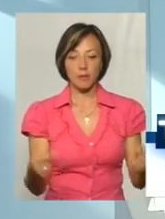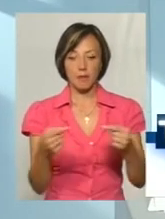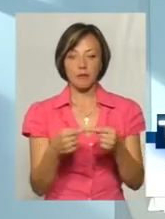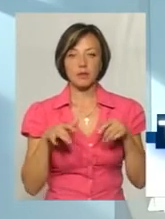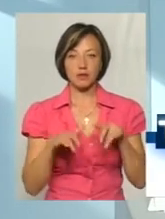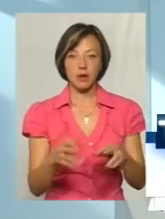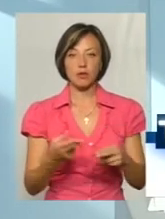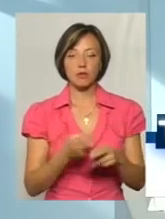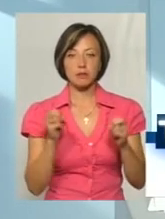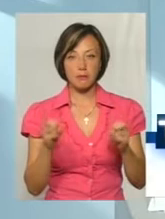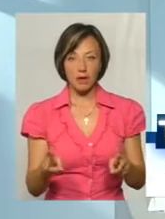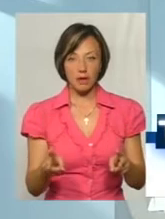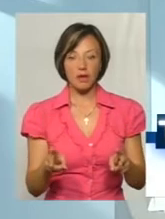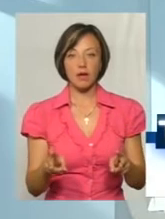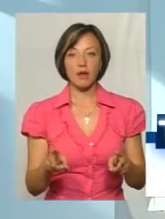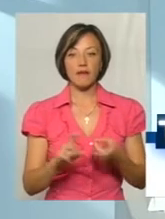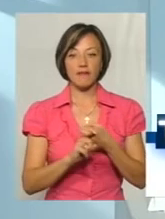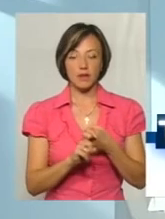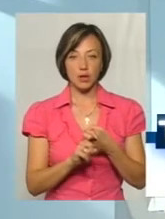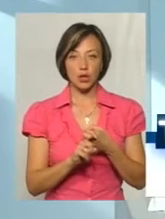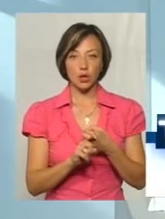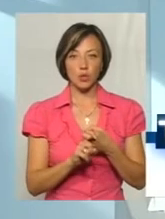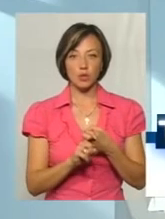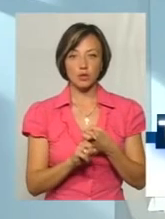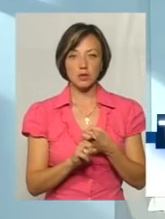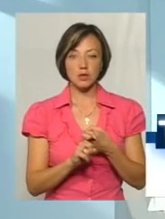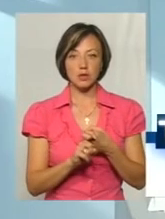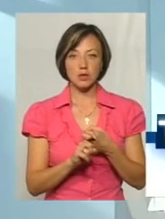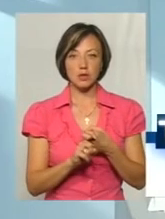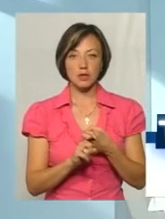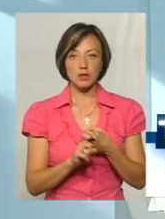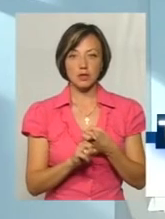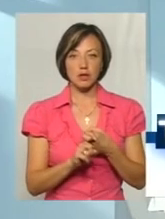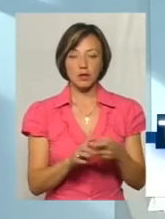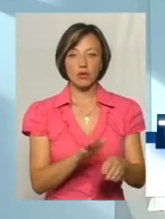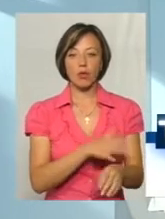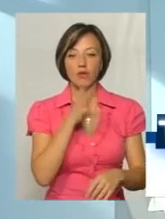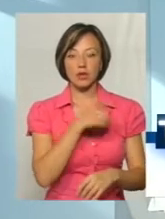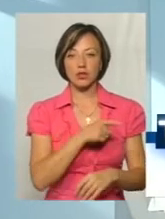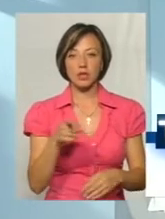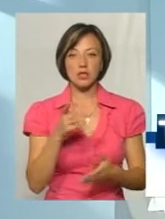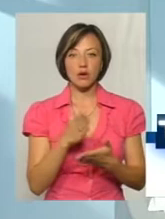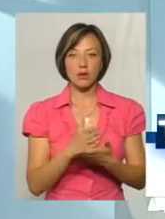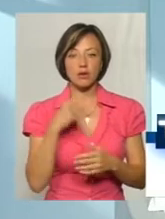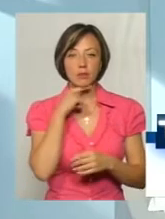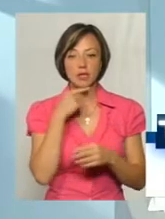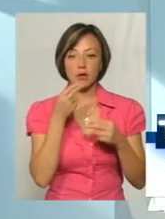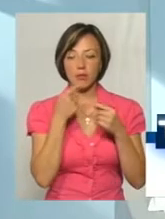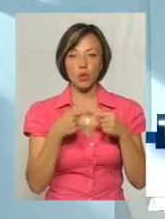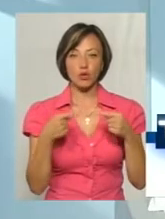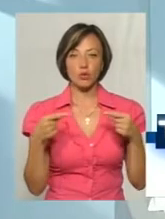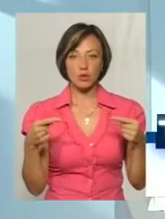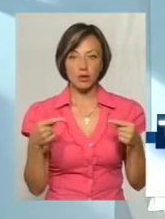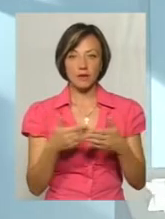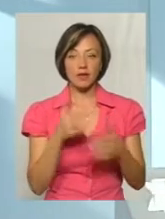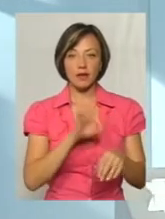заходів безпеки, а так як вірус досить тривалий час може знаходитися в м'ясних продуктах від